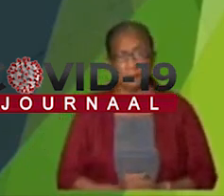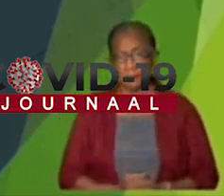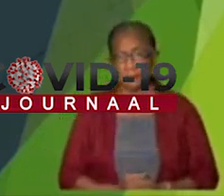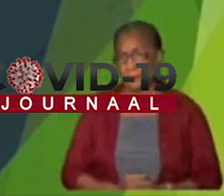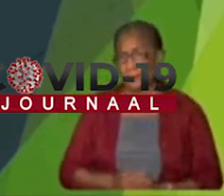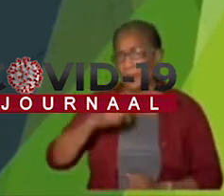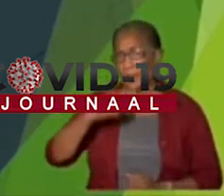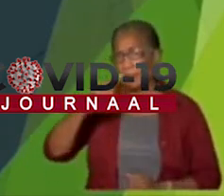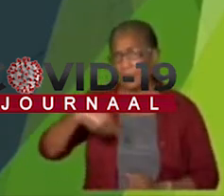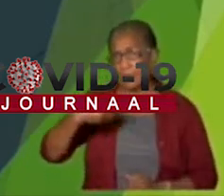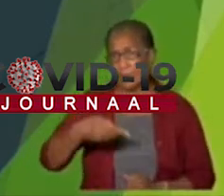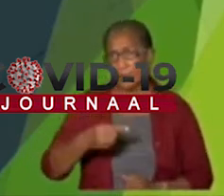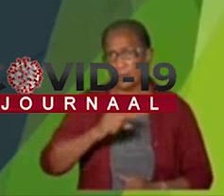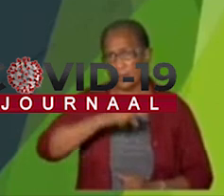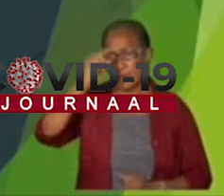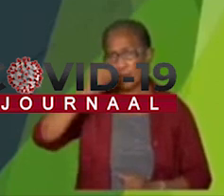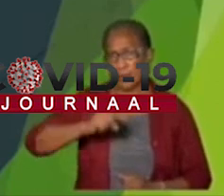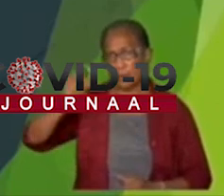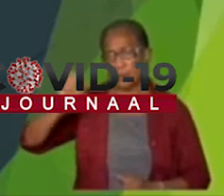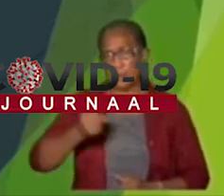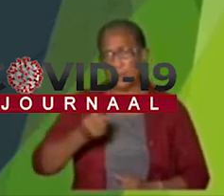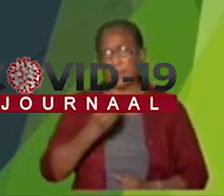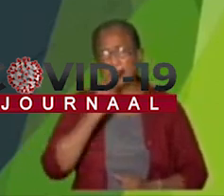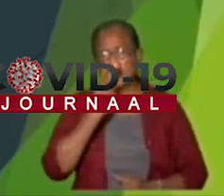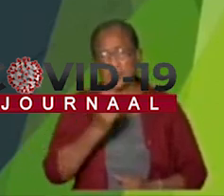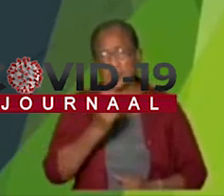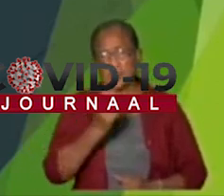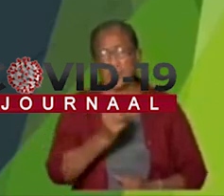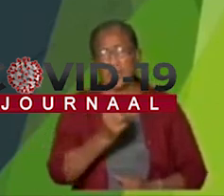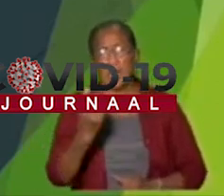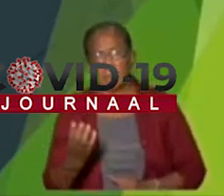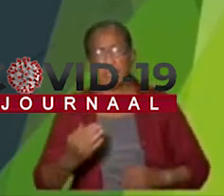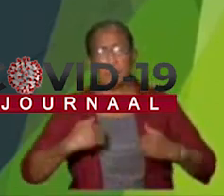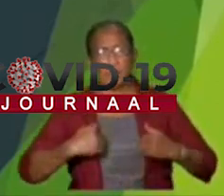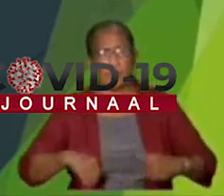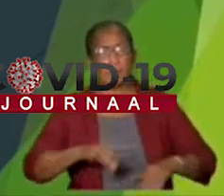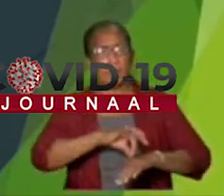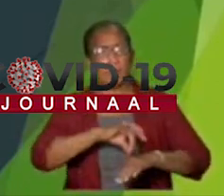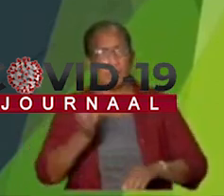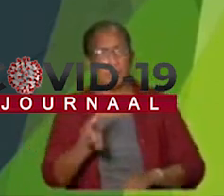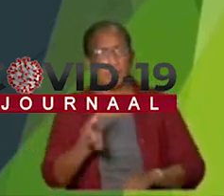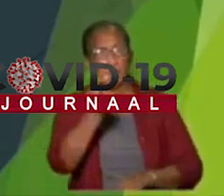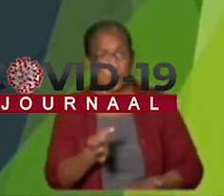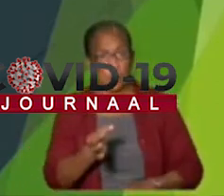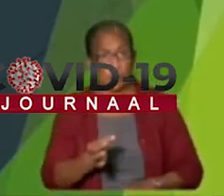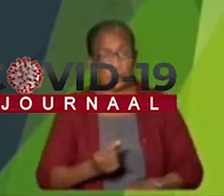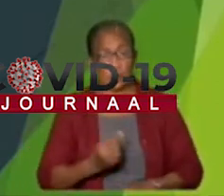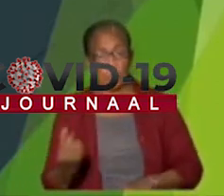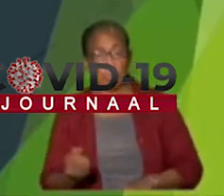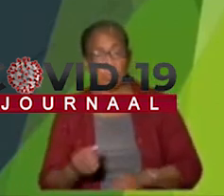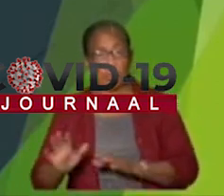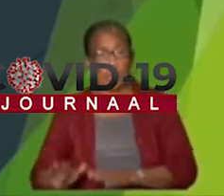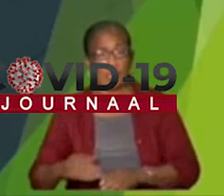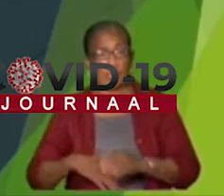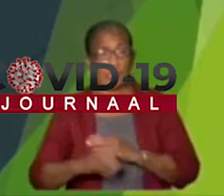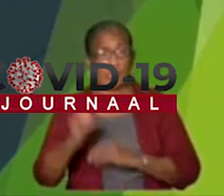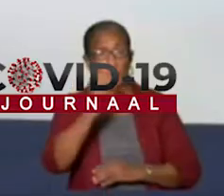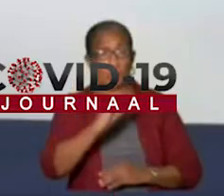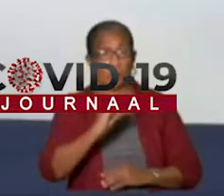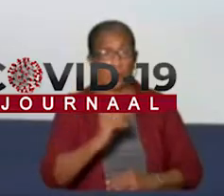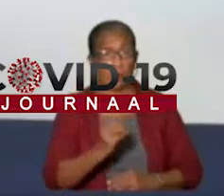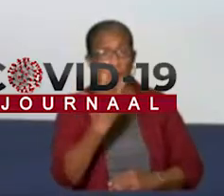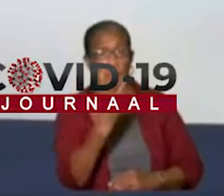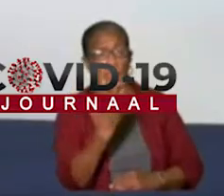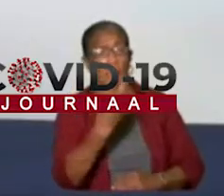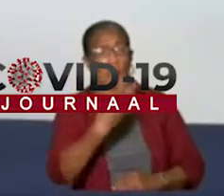De volgende grafiek laat zien het aantal mensen wat genezen is in de thuissituatie. In de maand oktober waren dat ongeveer 2900